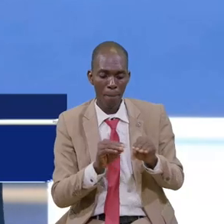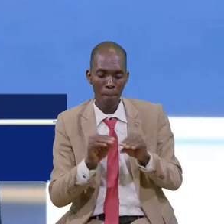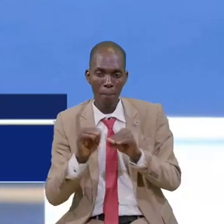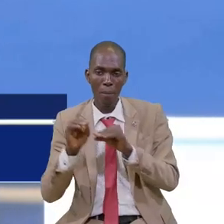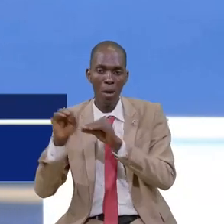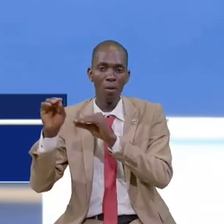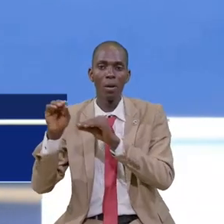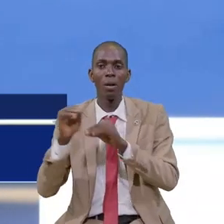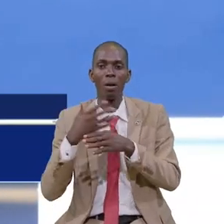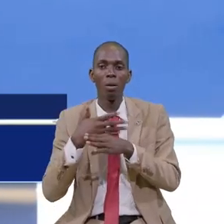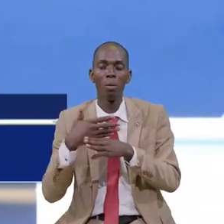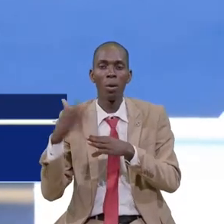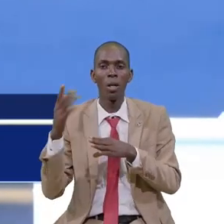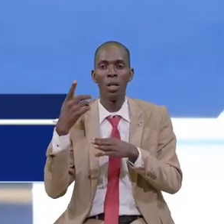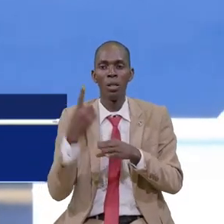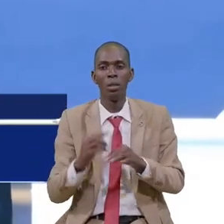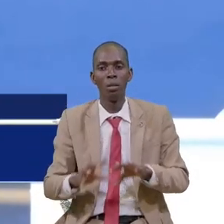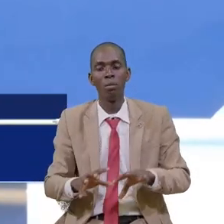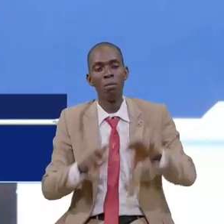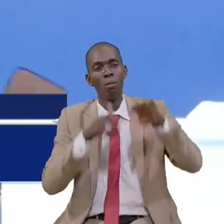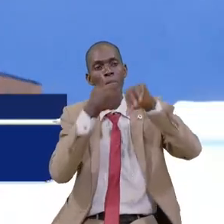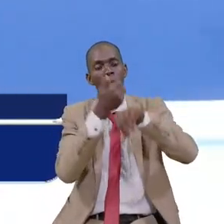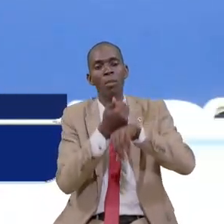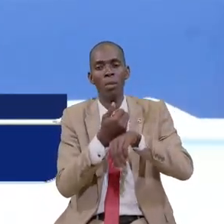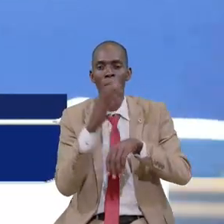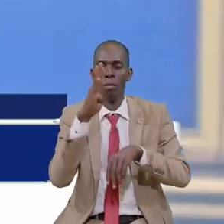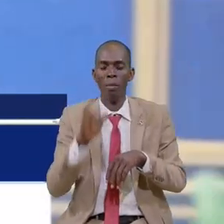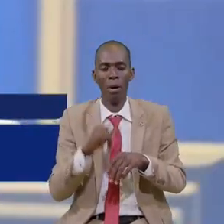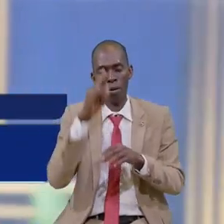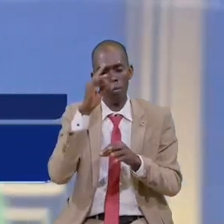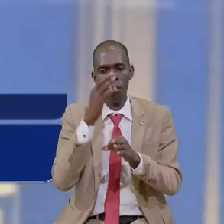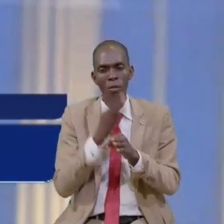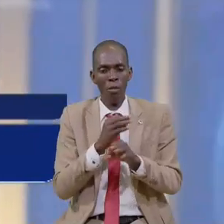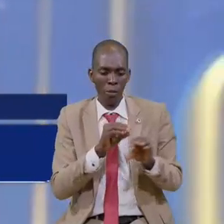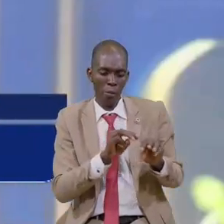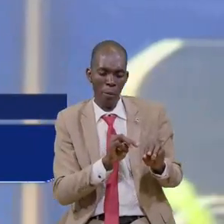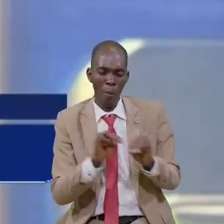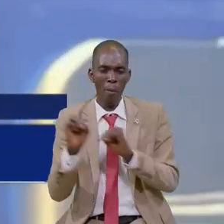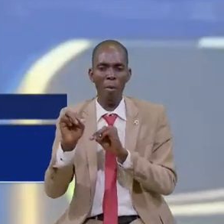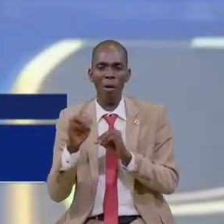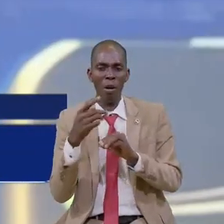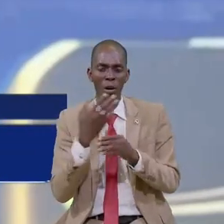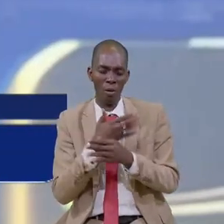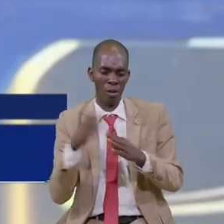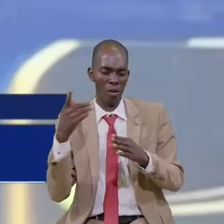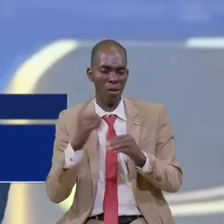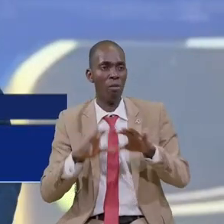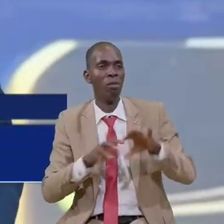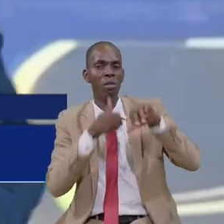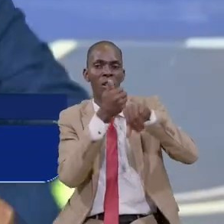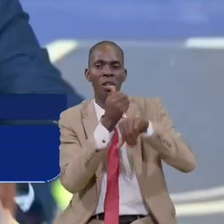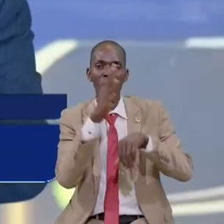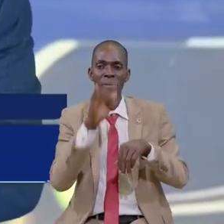déplacer la montagne par la foi. Déplacer la montagne par la foi.